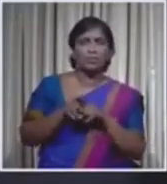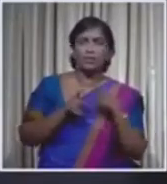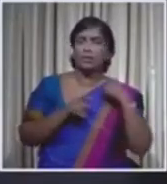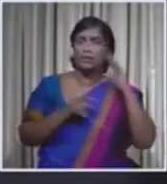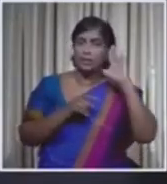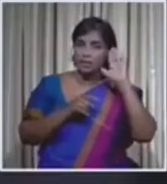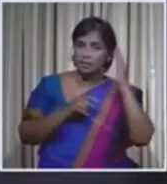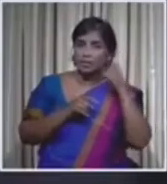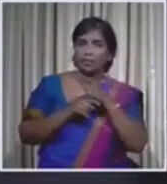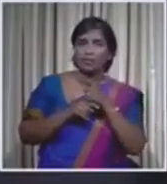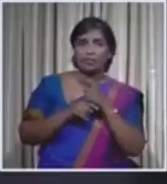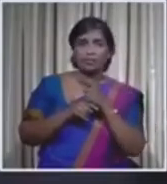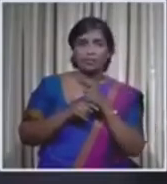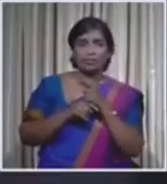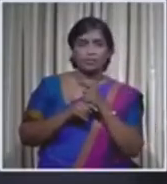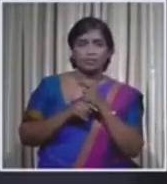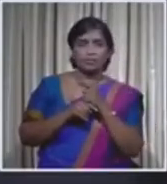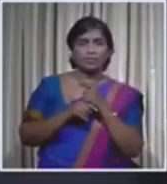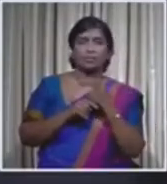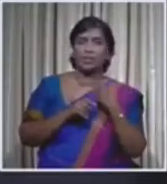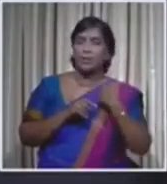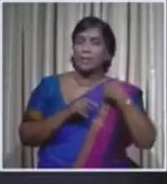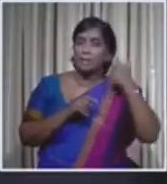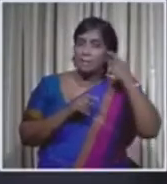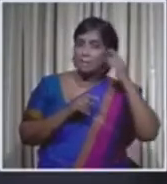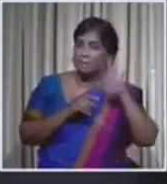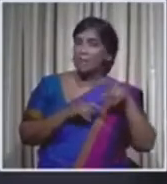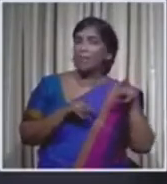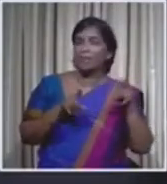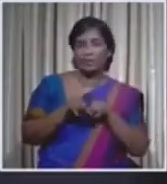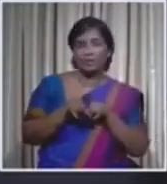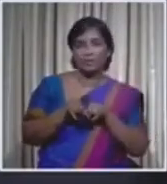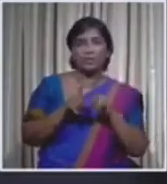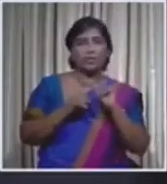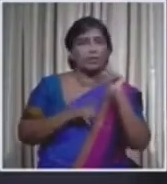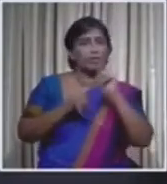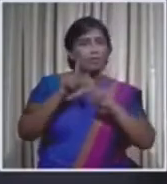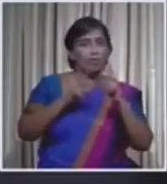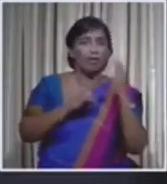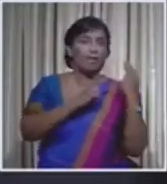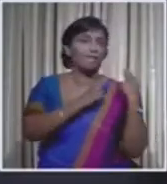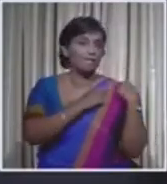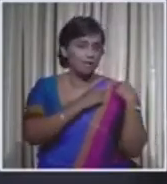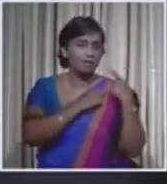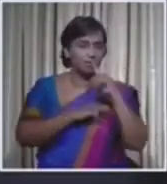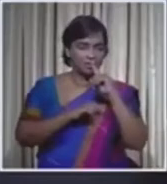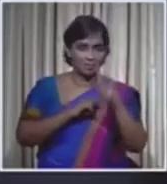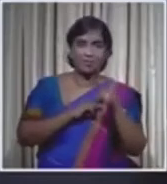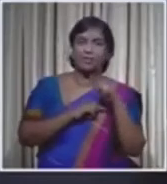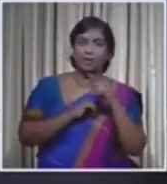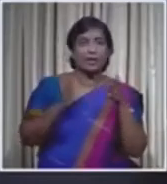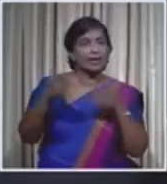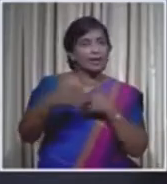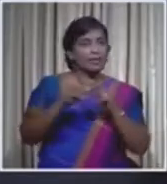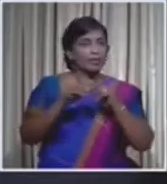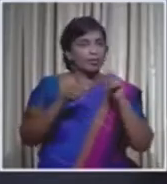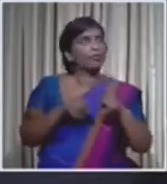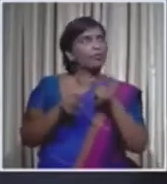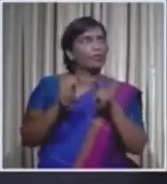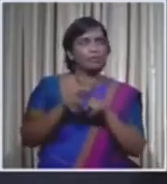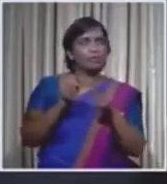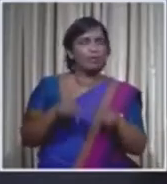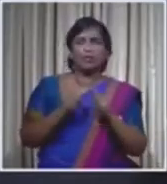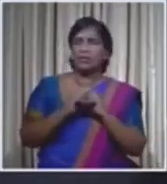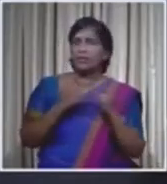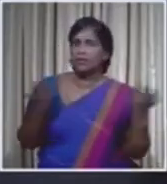විශේෂයෙන්ම අපි බලාපොරොත්තු වෙන්නේ පාර්ලිමේන්තුවට වග කියන්නේ කැබිනට් මණ්ඩලේ දැන් ඒකත් සිදු